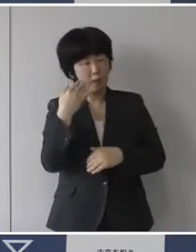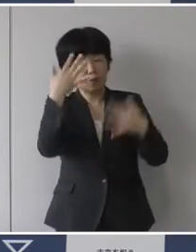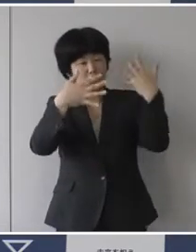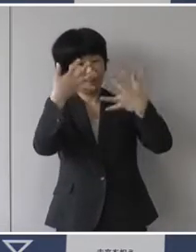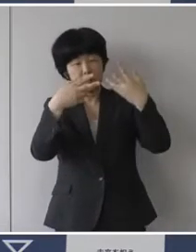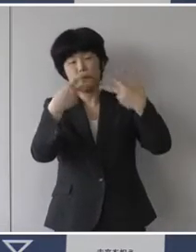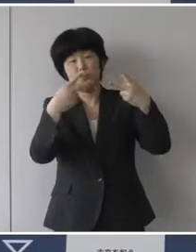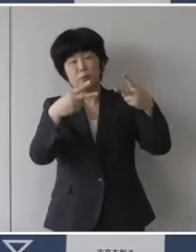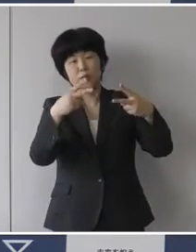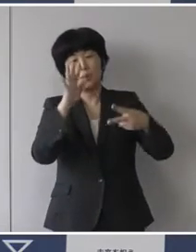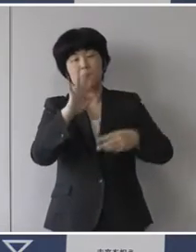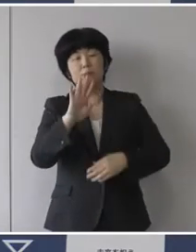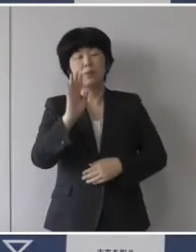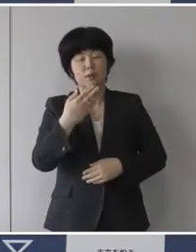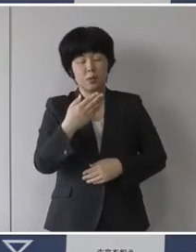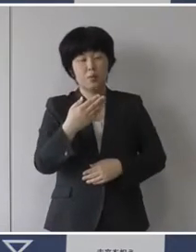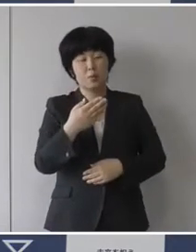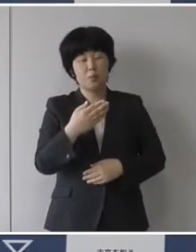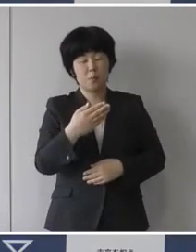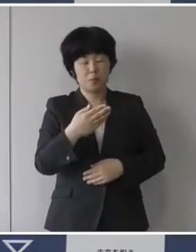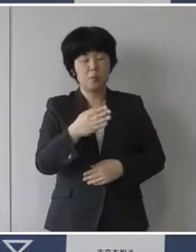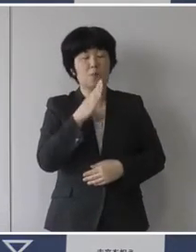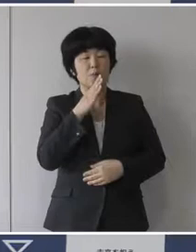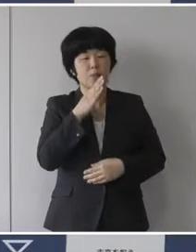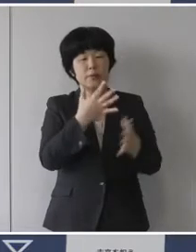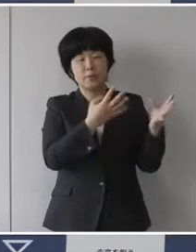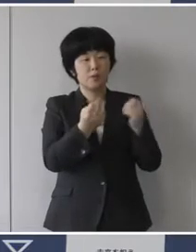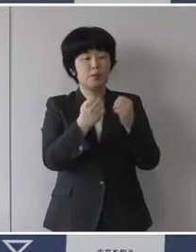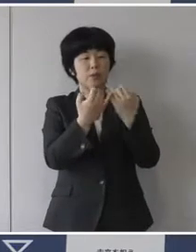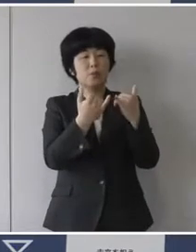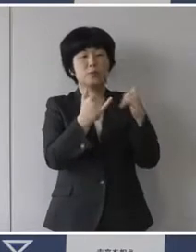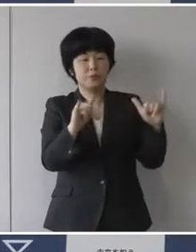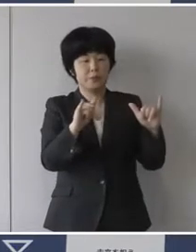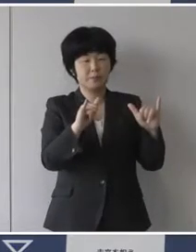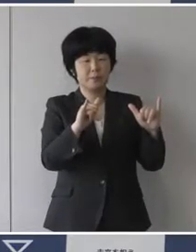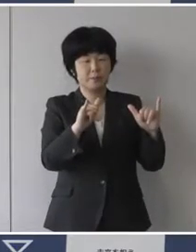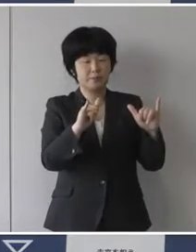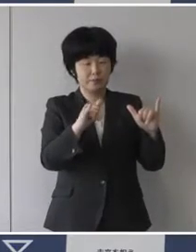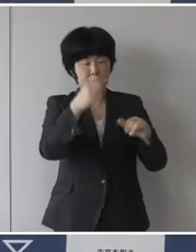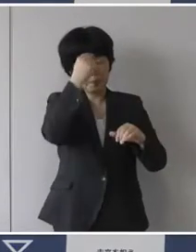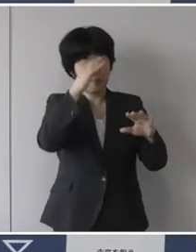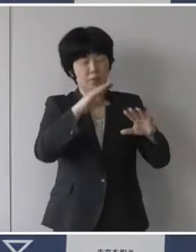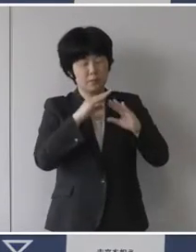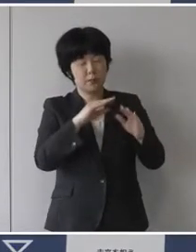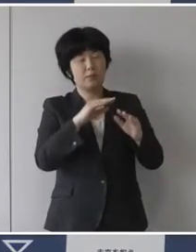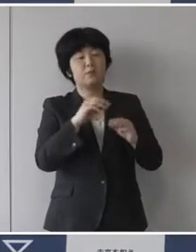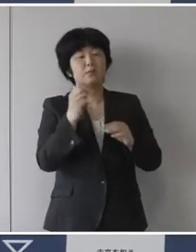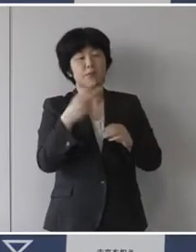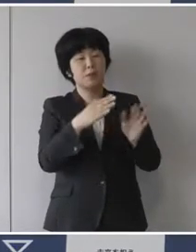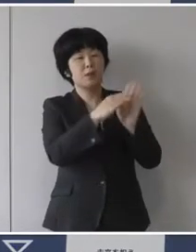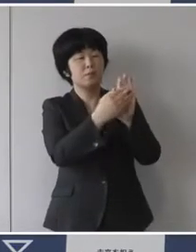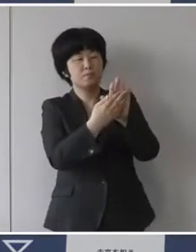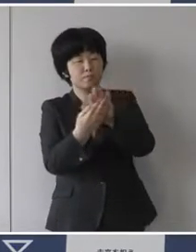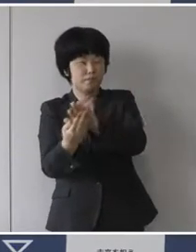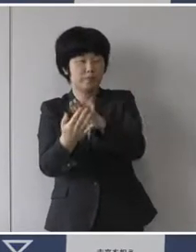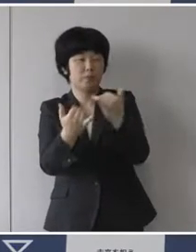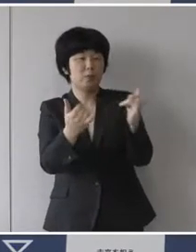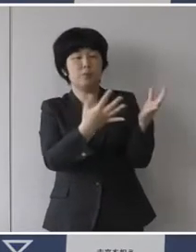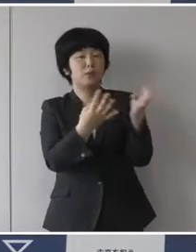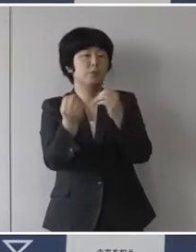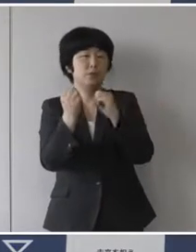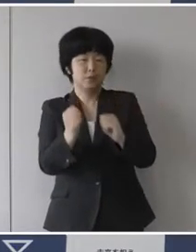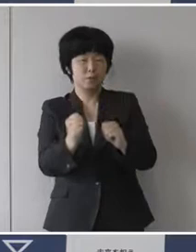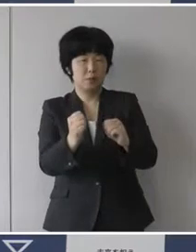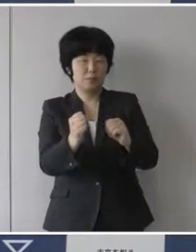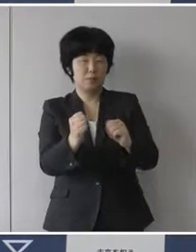でも出ましたし、本当に多くの市民が大変残虐な行為にあってですね、本当に憤りを本